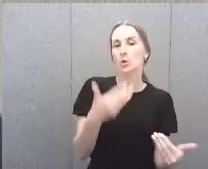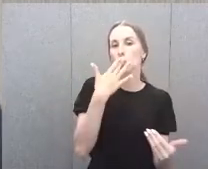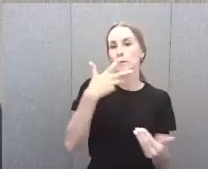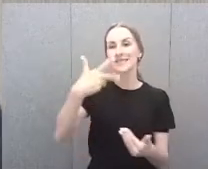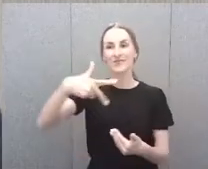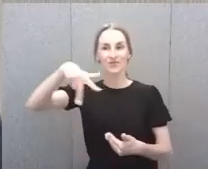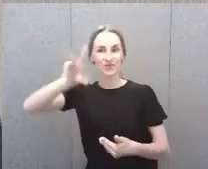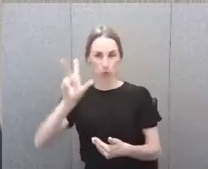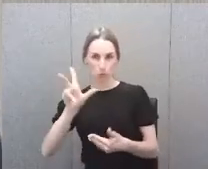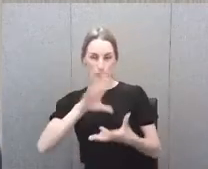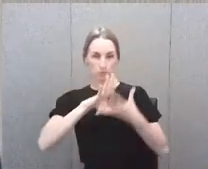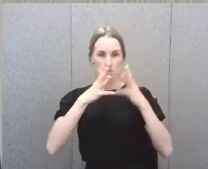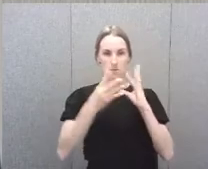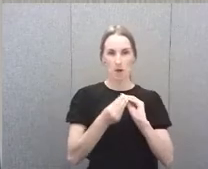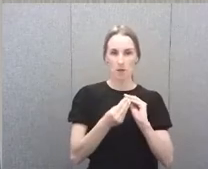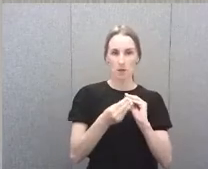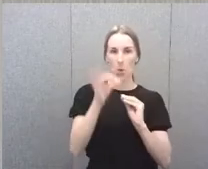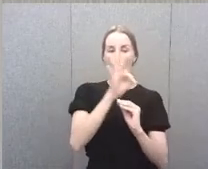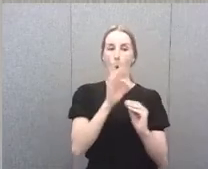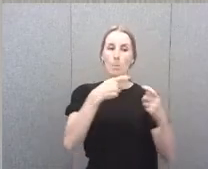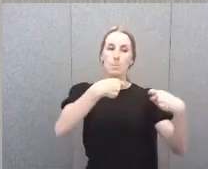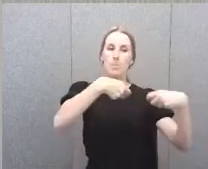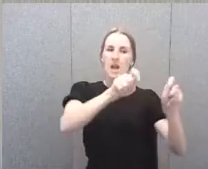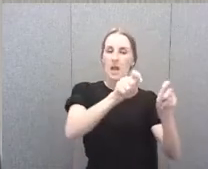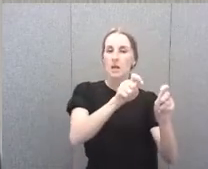когда разрабатывалась общая рекомендация